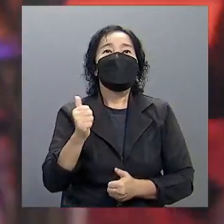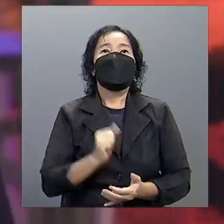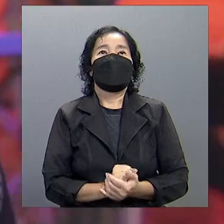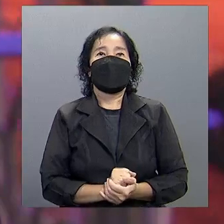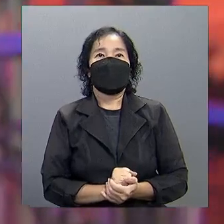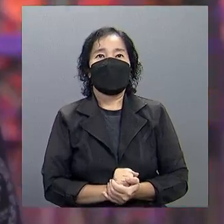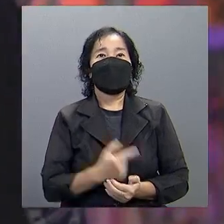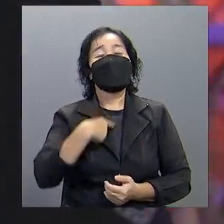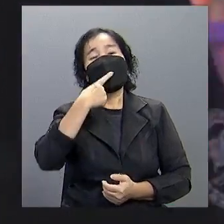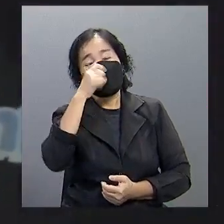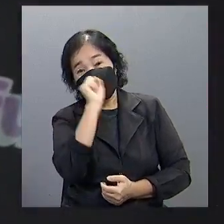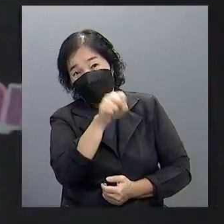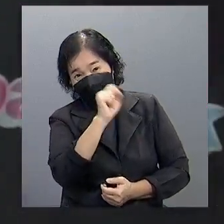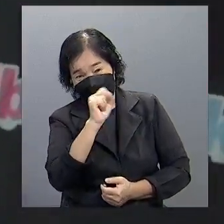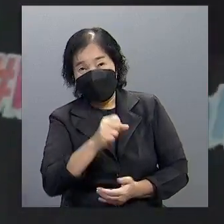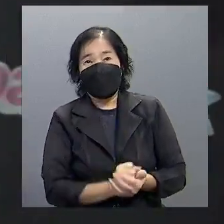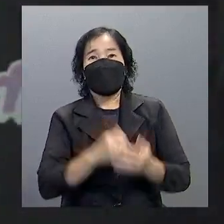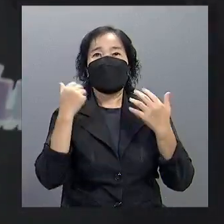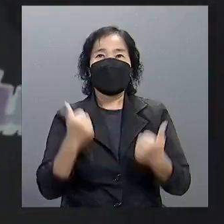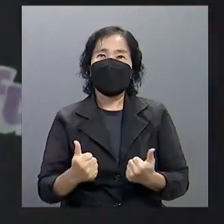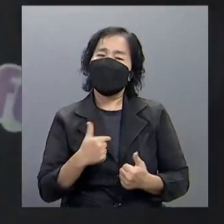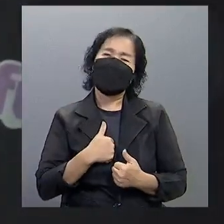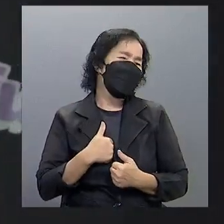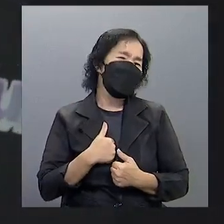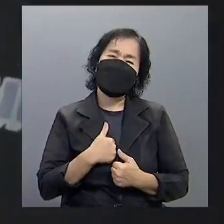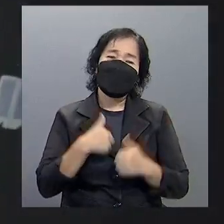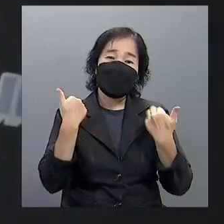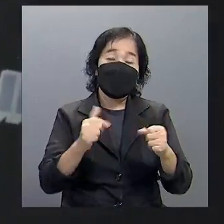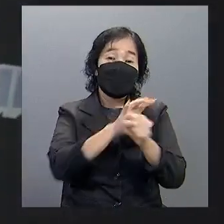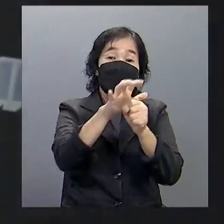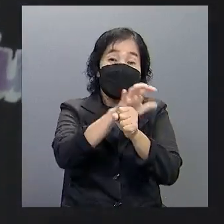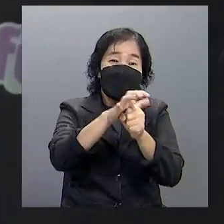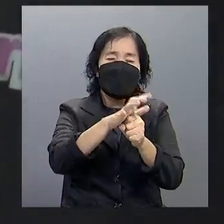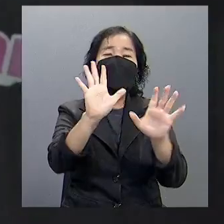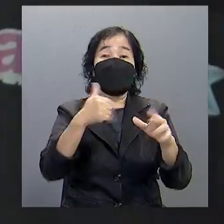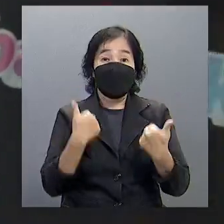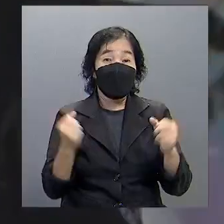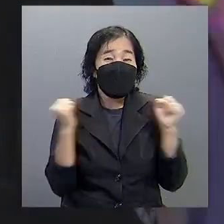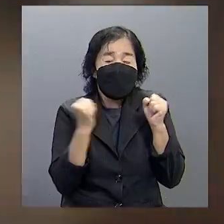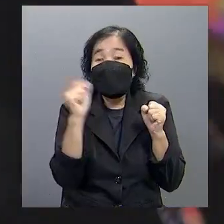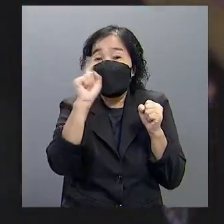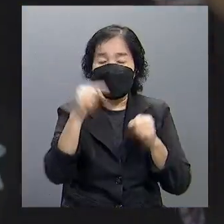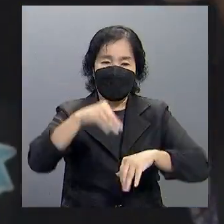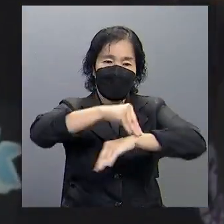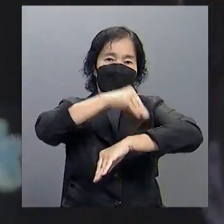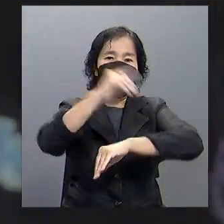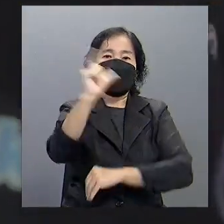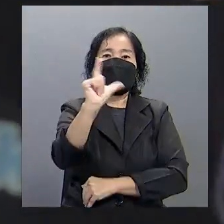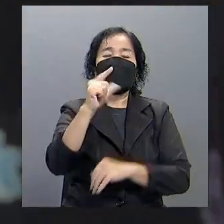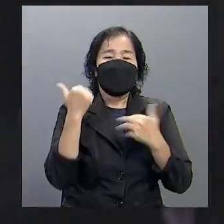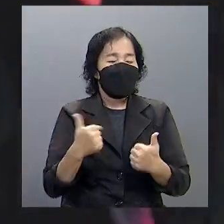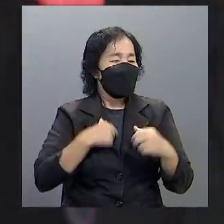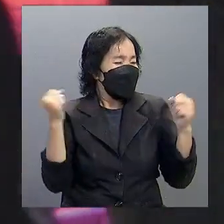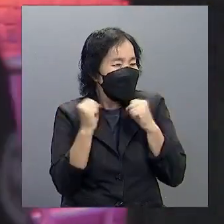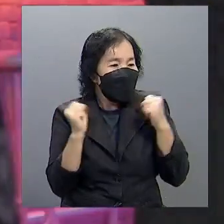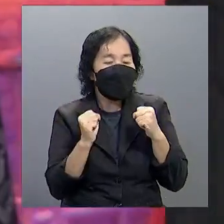โรคผีดาดลิงออกมาโรคใหม่ๆน่ากลัว ต้องหาความรู้เพิ่มเติมนะ ใช่ครับ สิ่งที่สำคัญก็คือต้องให้